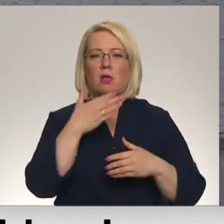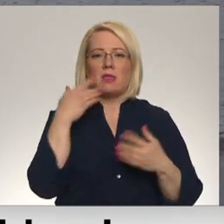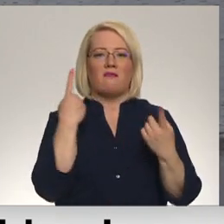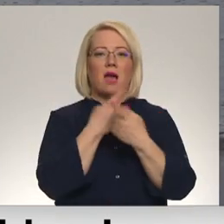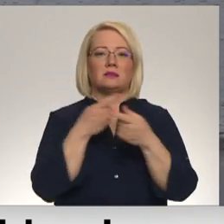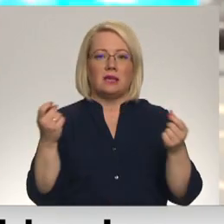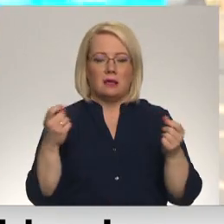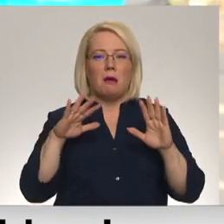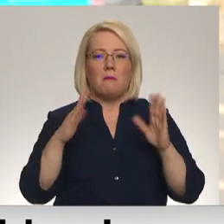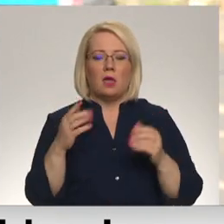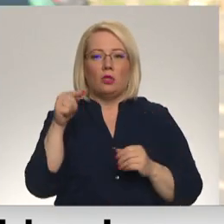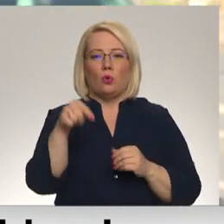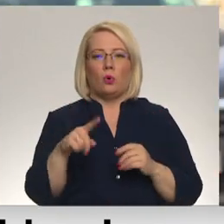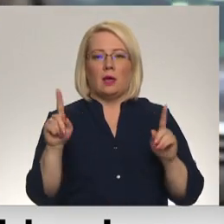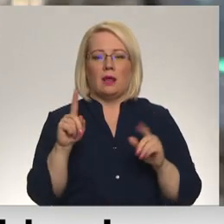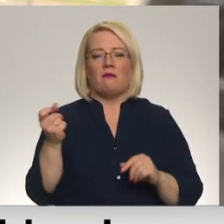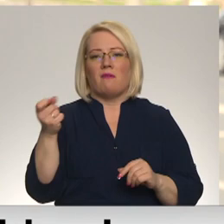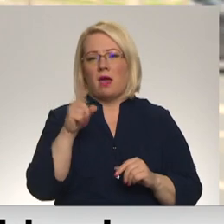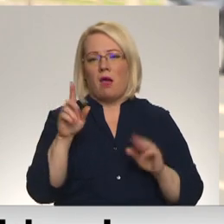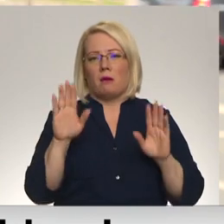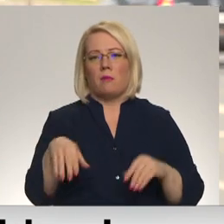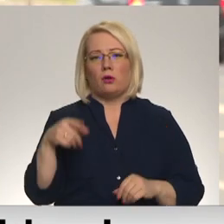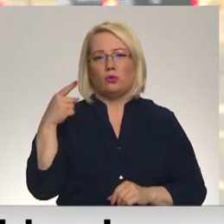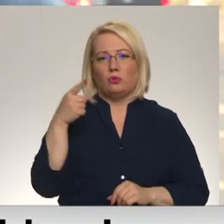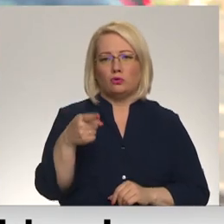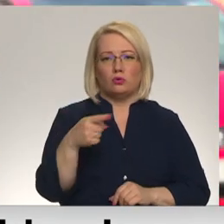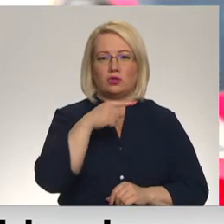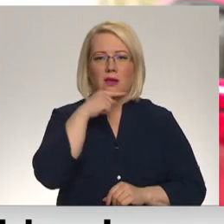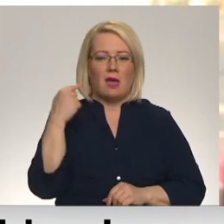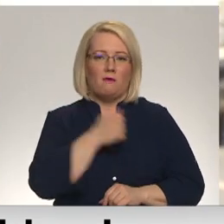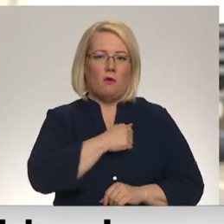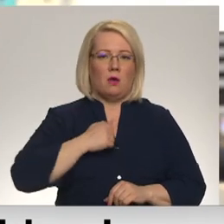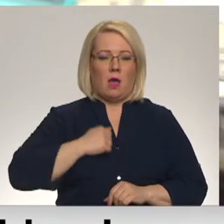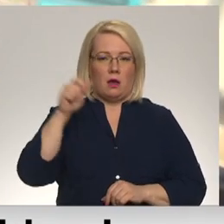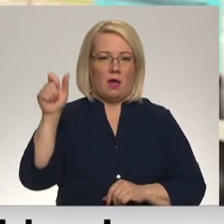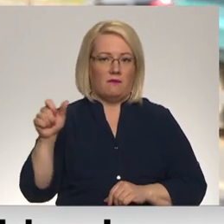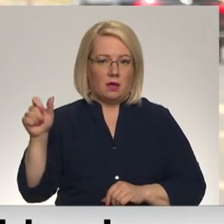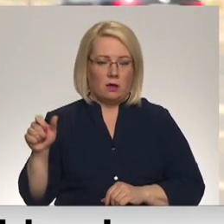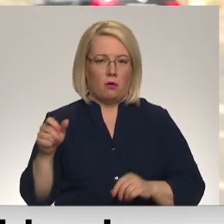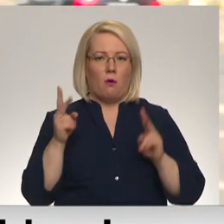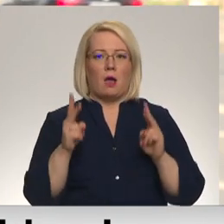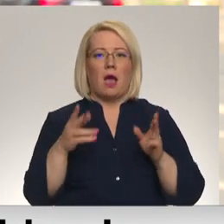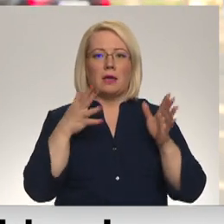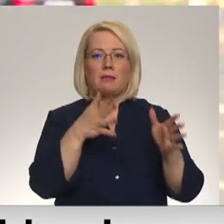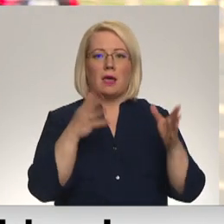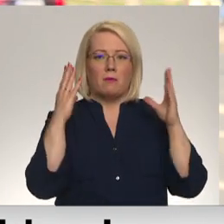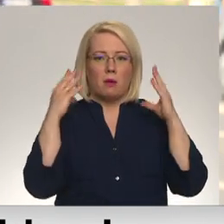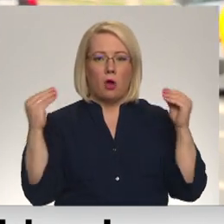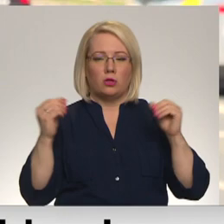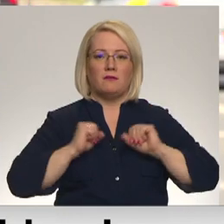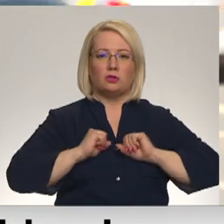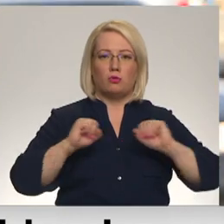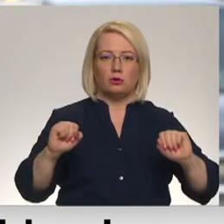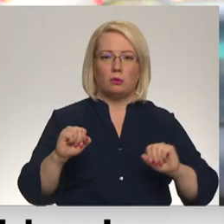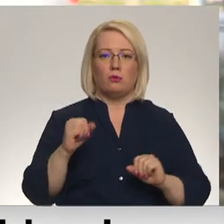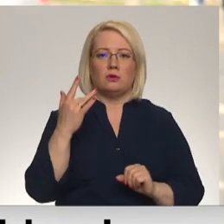bet kurā joprojām atrodas vairāk nekā 1000 krievu karavīru. Un kā tas ietekmē Moldovas drošību un